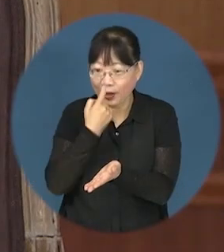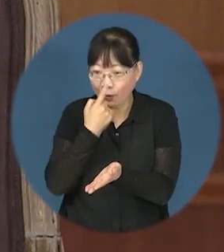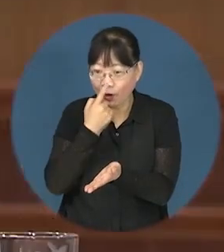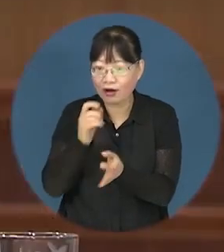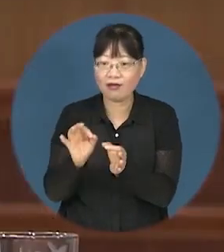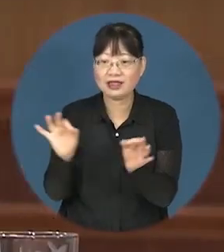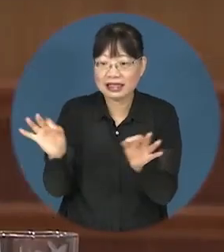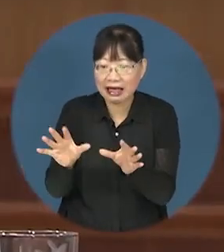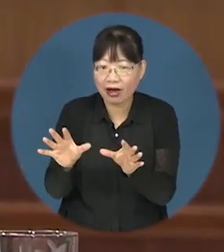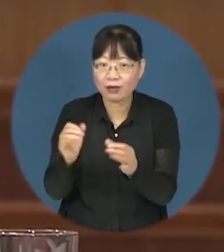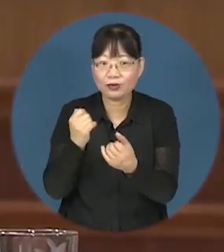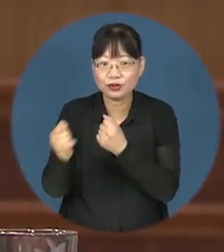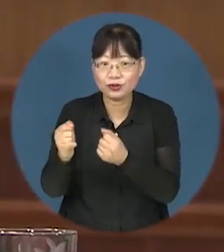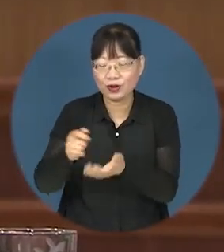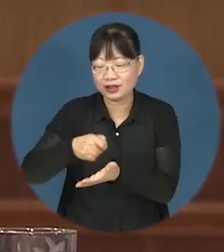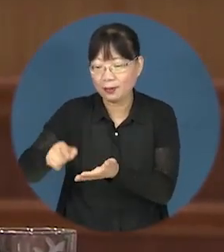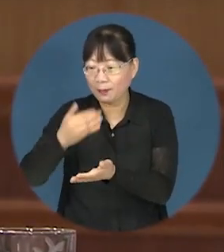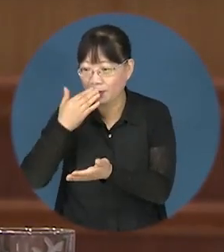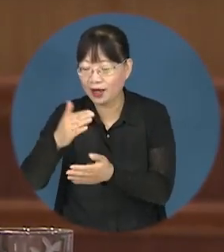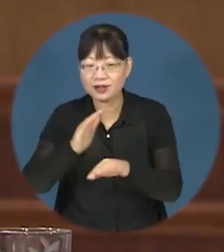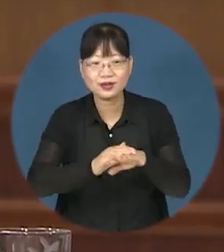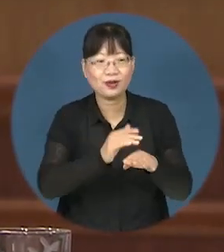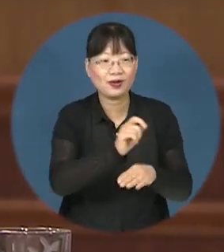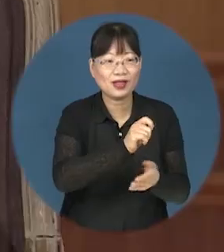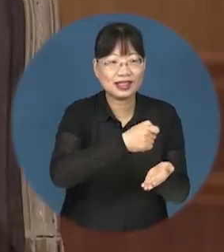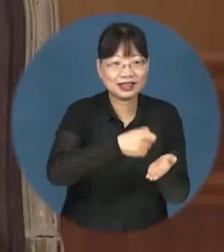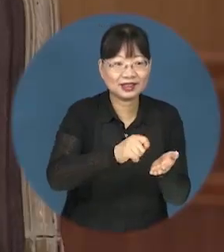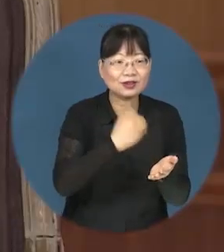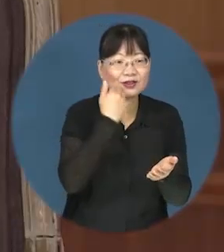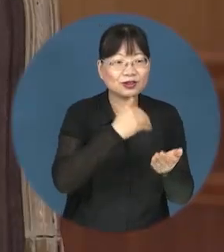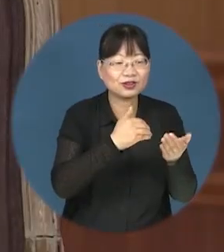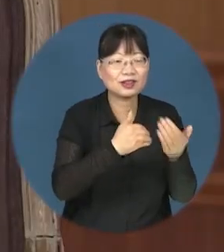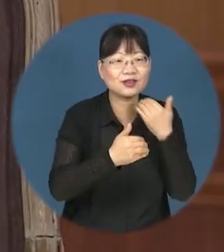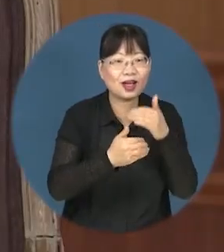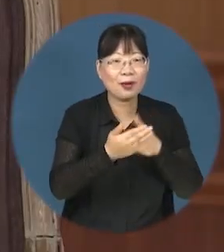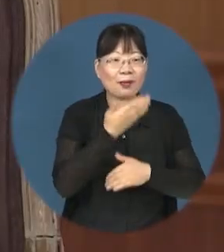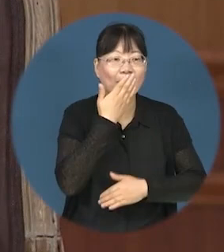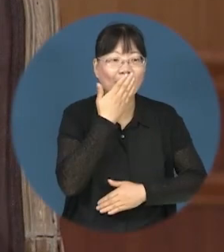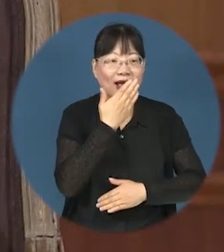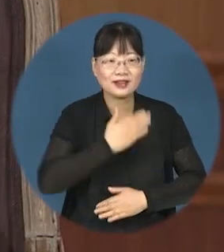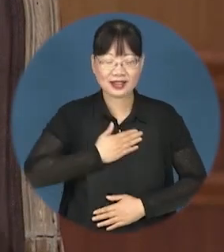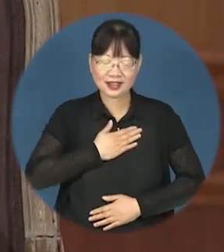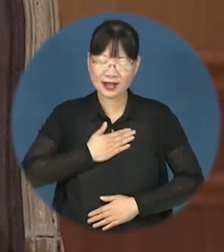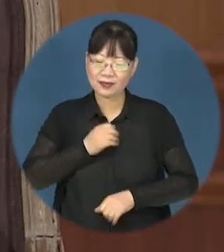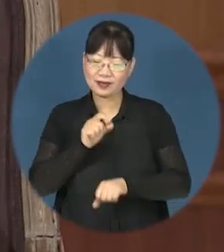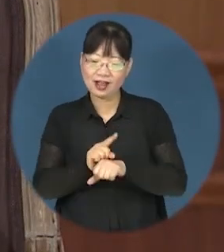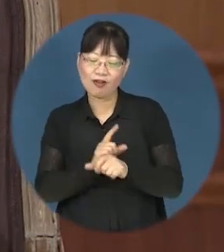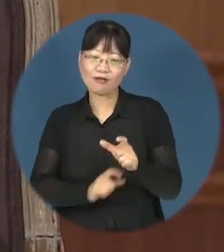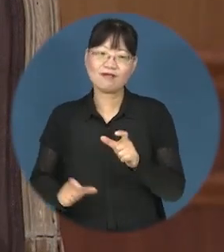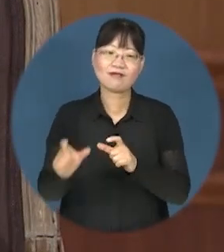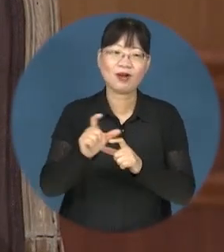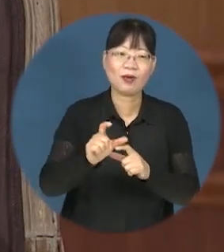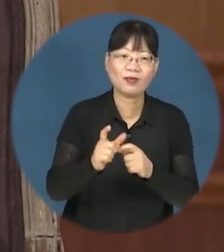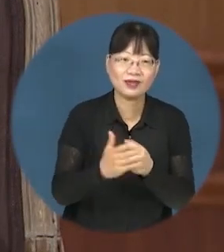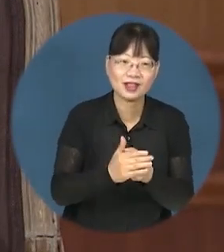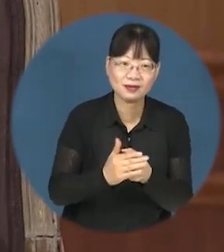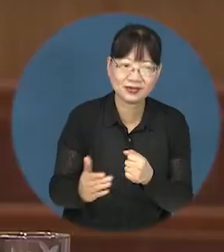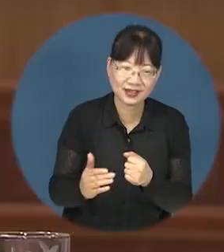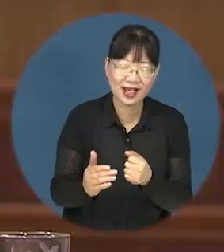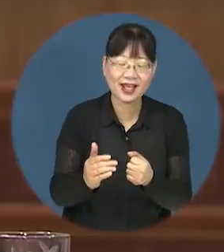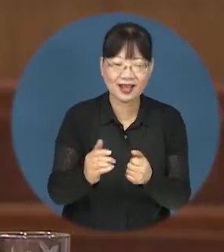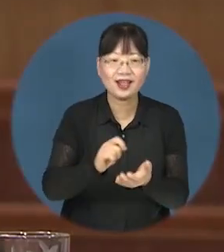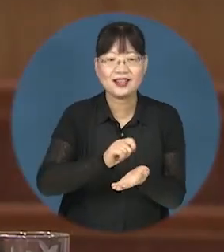있어요 성부 씨와 2 마우스 지온의 왔습니다 손글씨에 감성을 + 때문에 바로 그 시가 나올 수